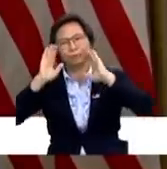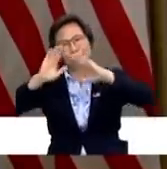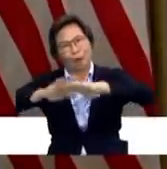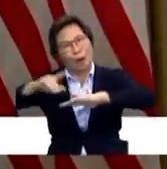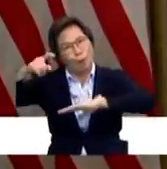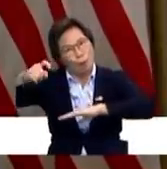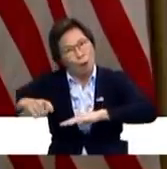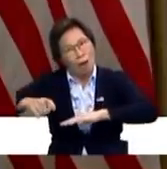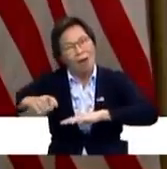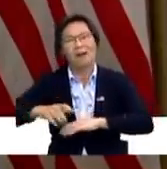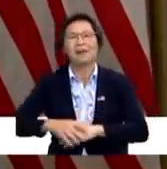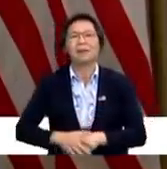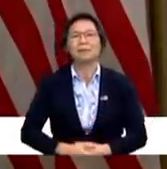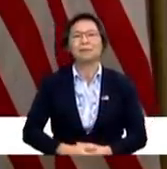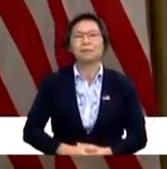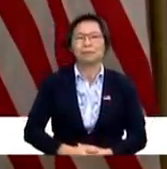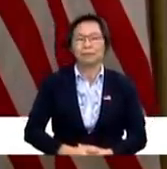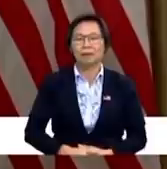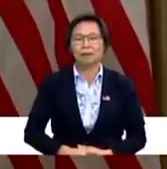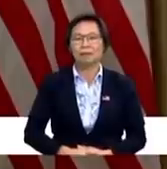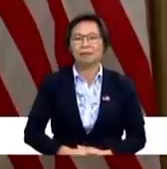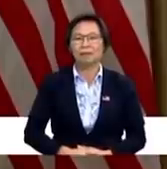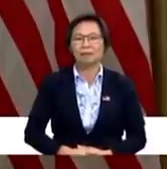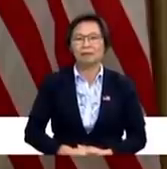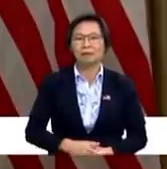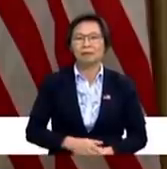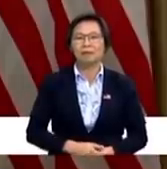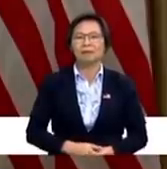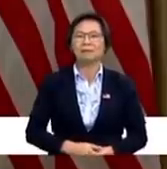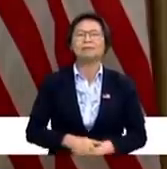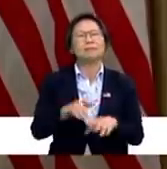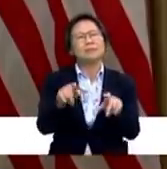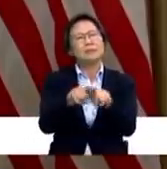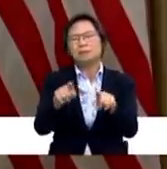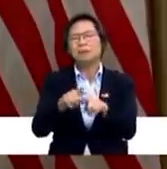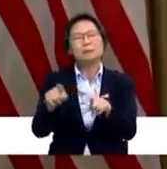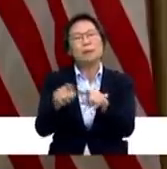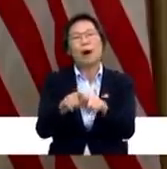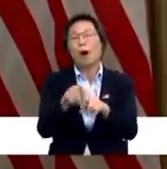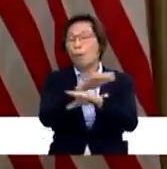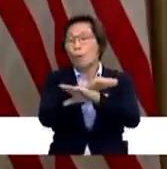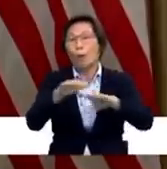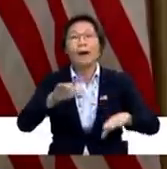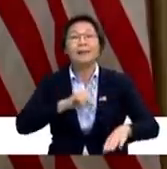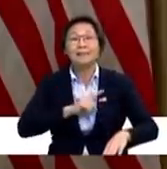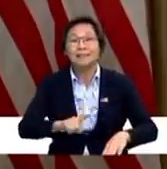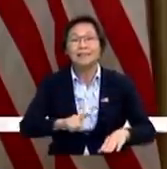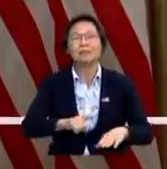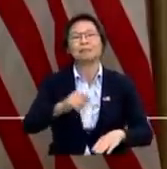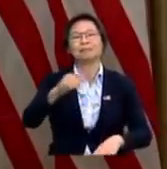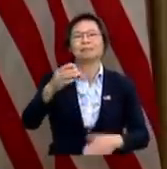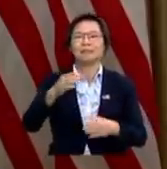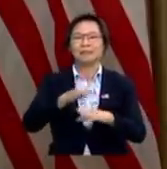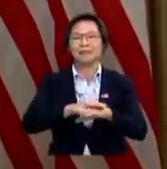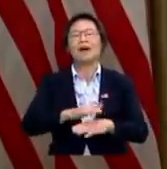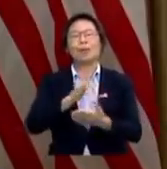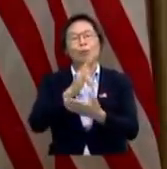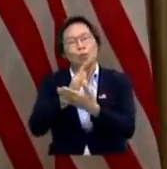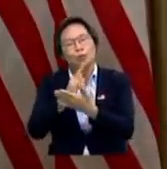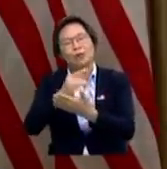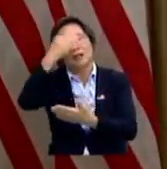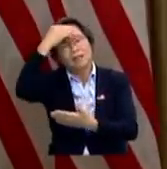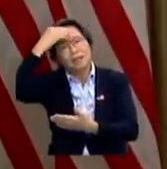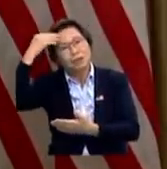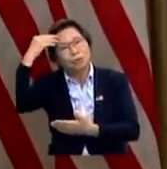dan silahkan berani juga diberikan kepada penganut bukan Islam untuk magrib rumah-rumah